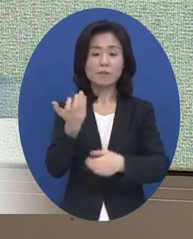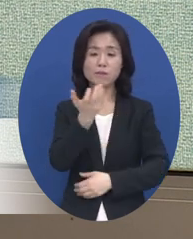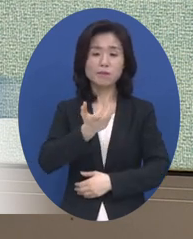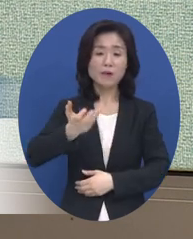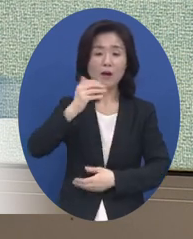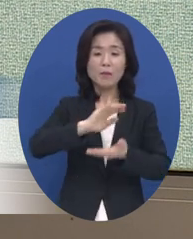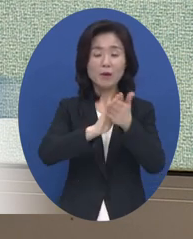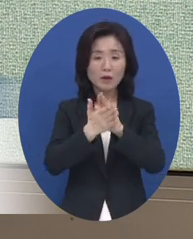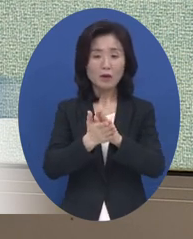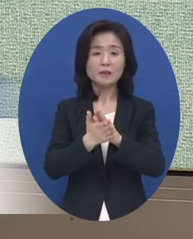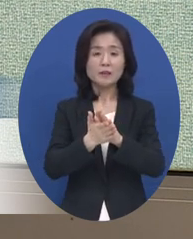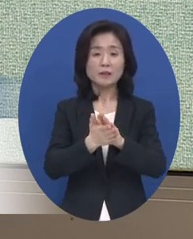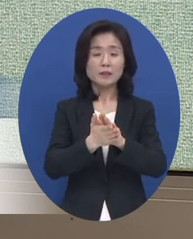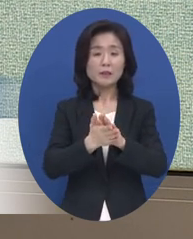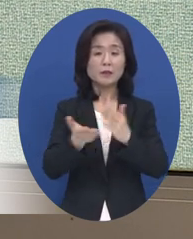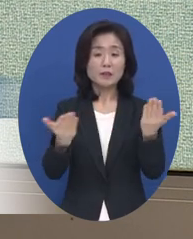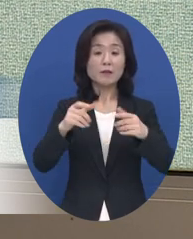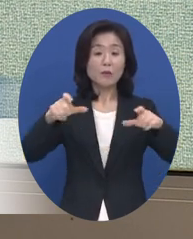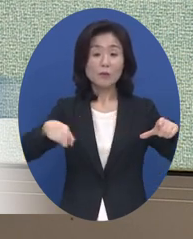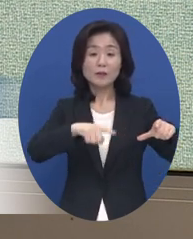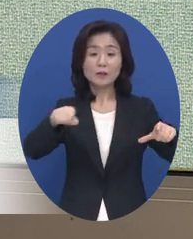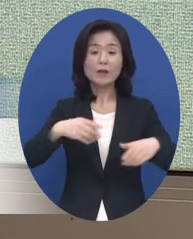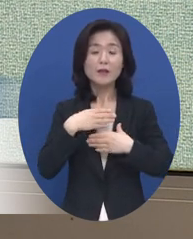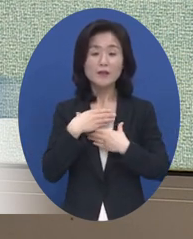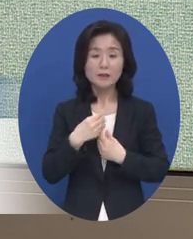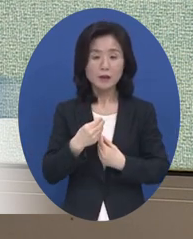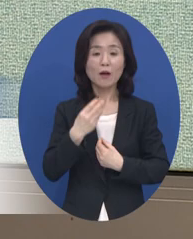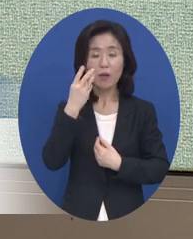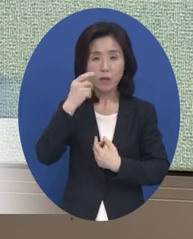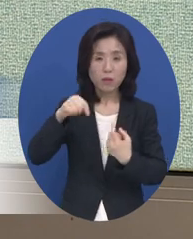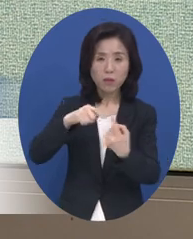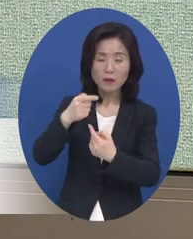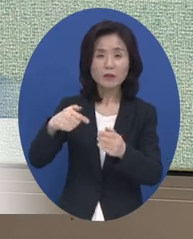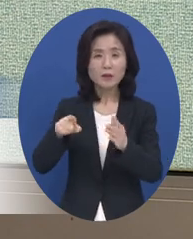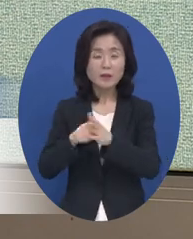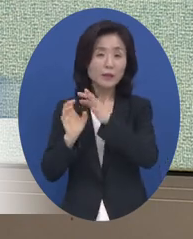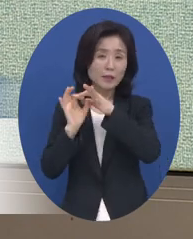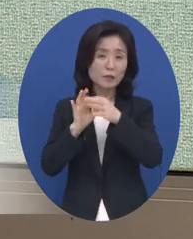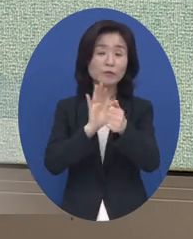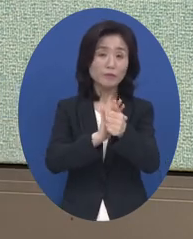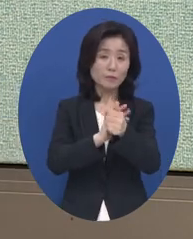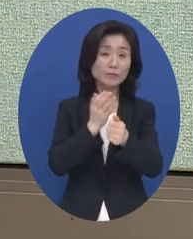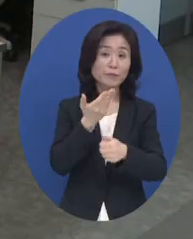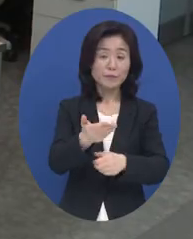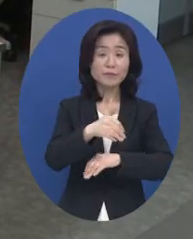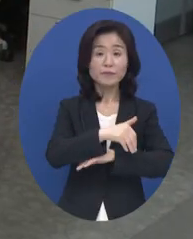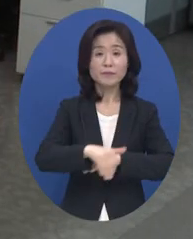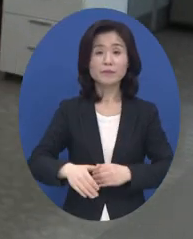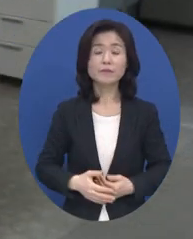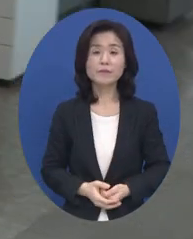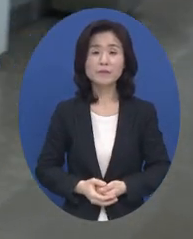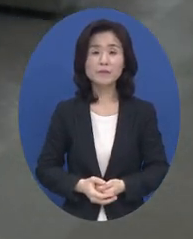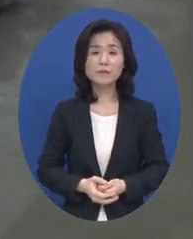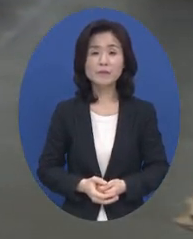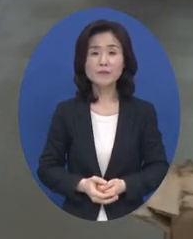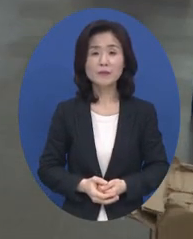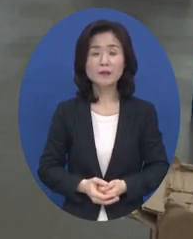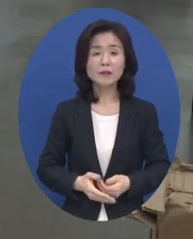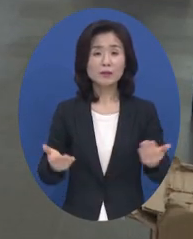변화하는 노동시장에서 안정이 될수 있도록 계속적으로 지원해 나가겠습니다.